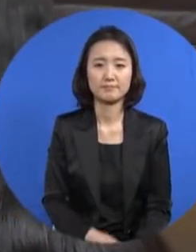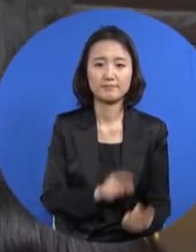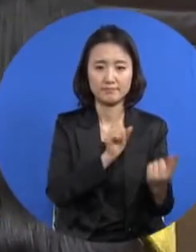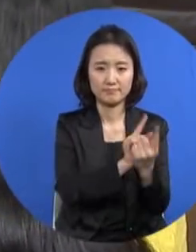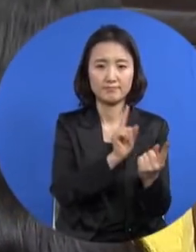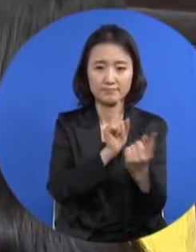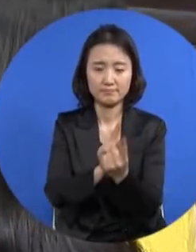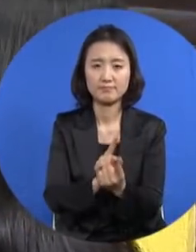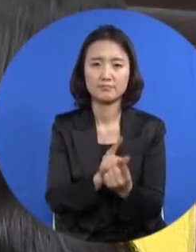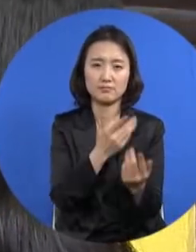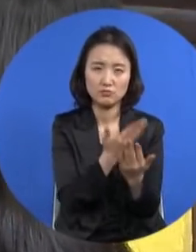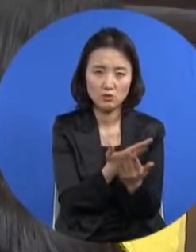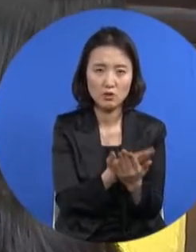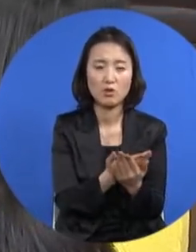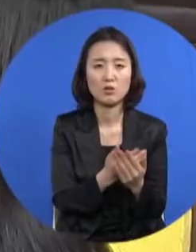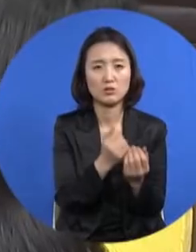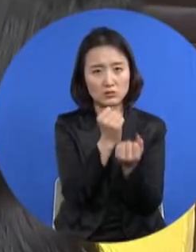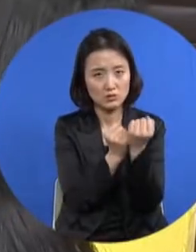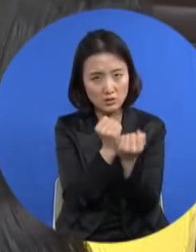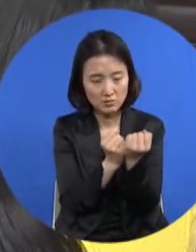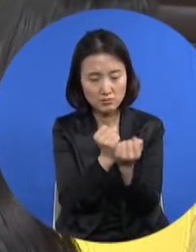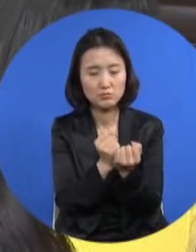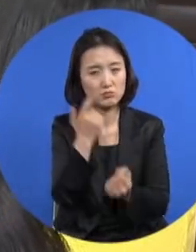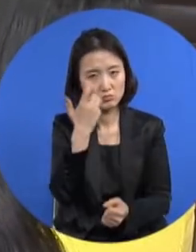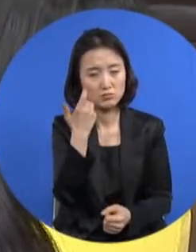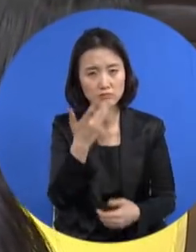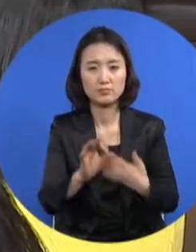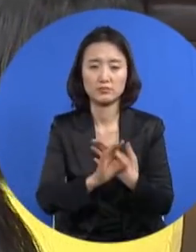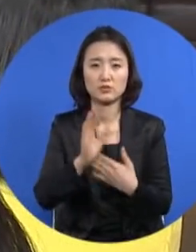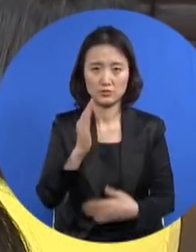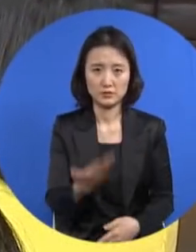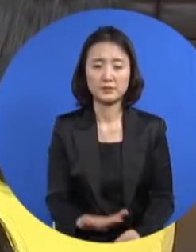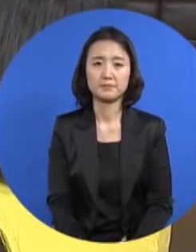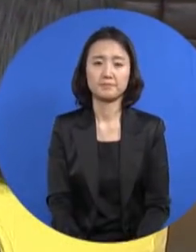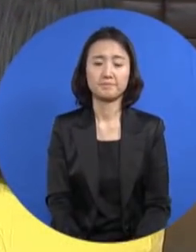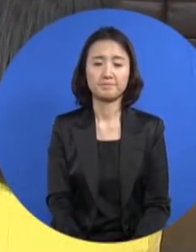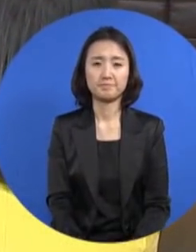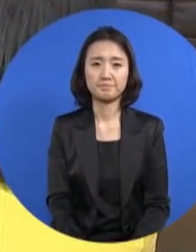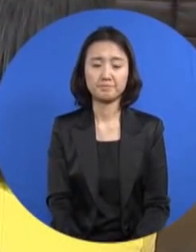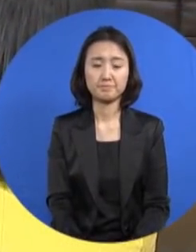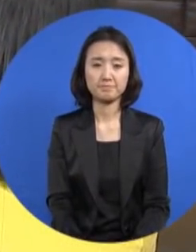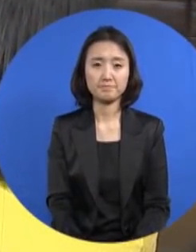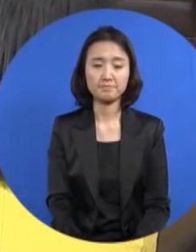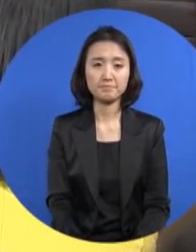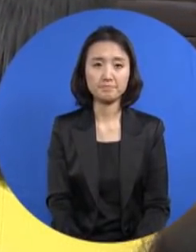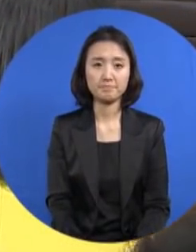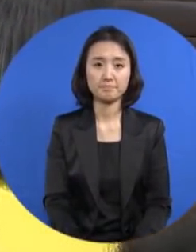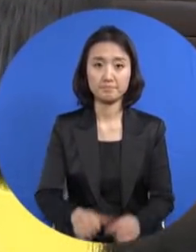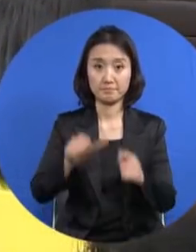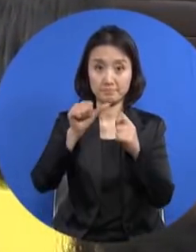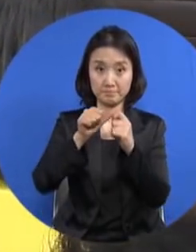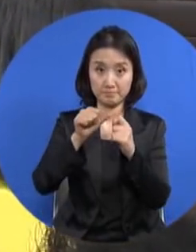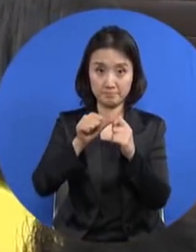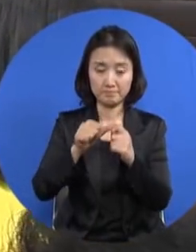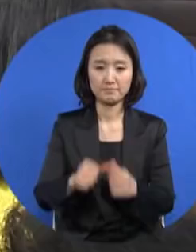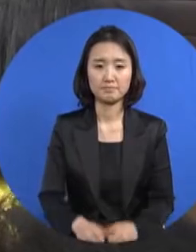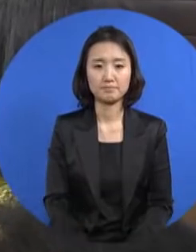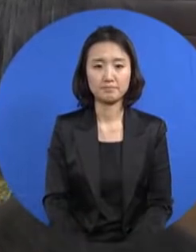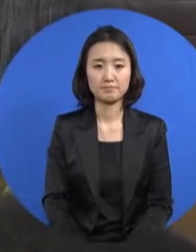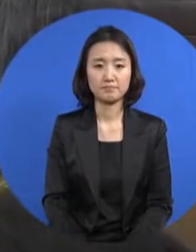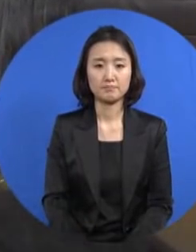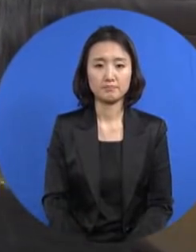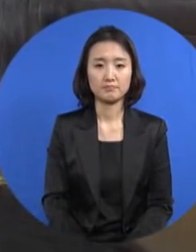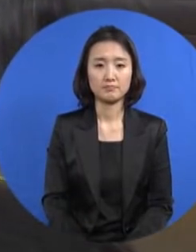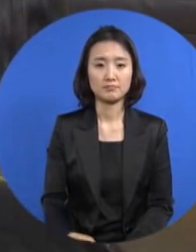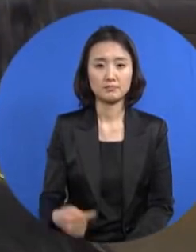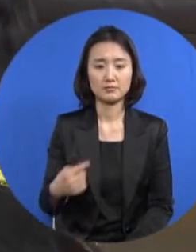가서 만나달라고 얘기해서 어떻게 성공했는지 물어보는 거죠. 그리고요, 다섯 번째 노하우. 나의 비슷한